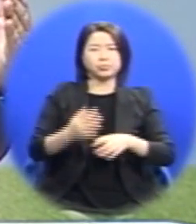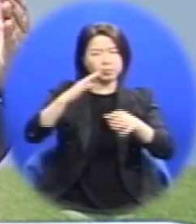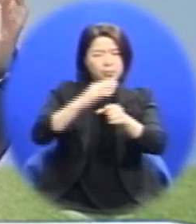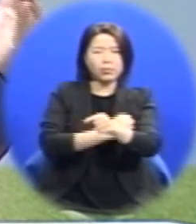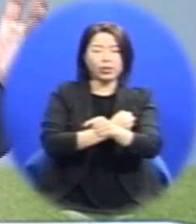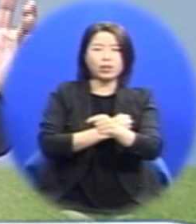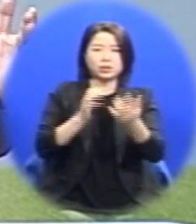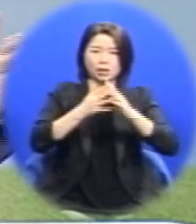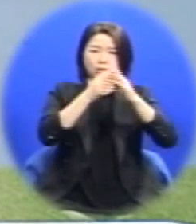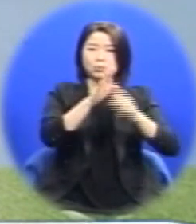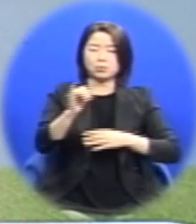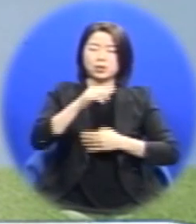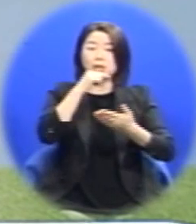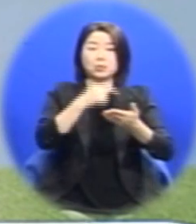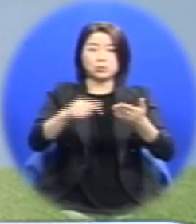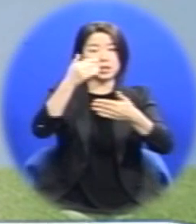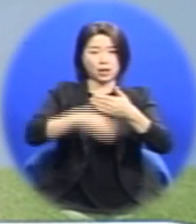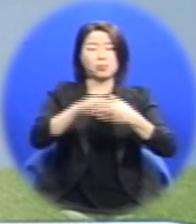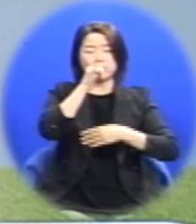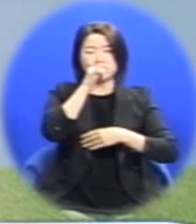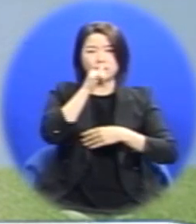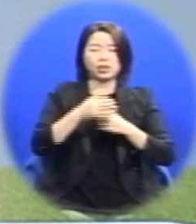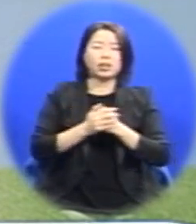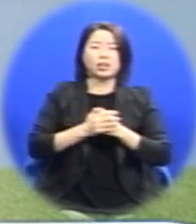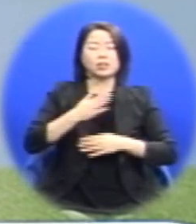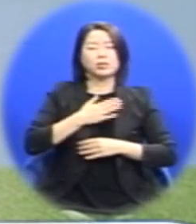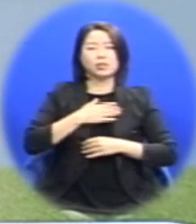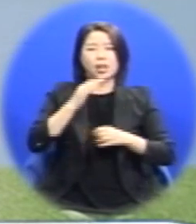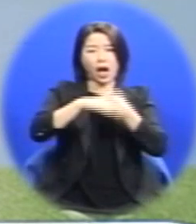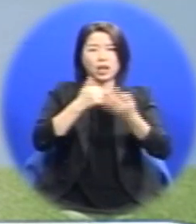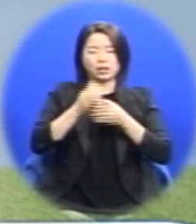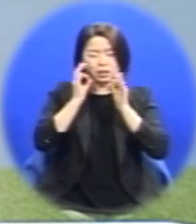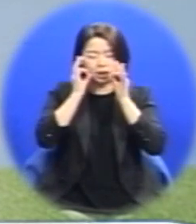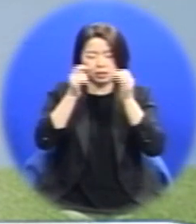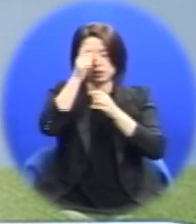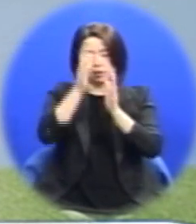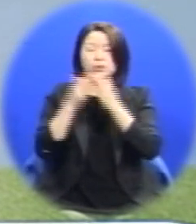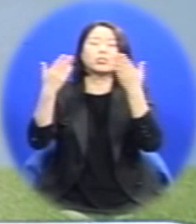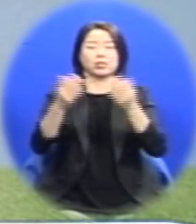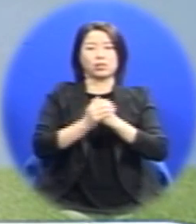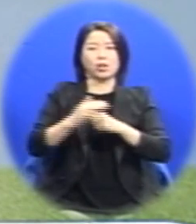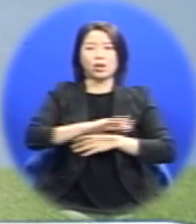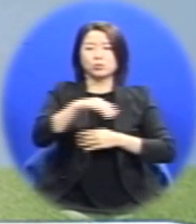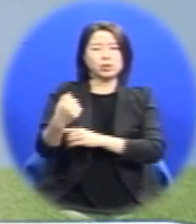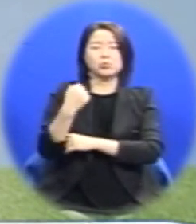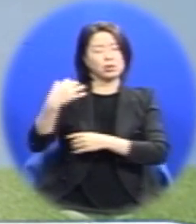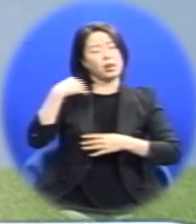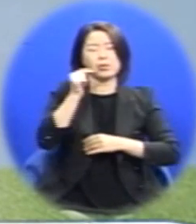엄청난 건축비 부채가 남았습니다. 저는 하나님께 간절히 기도했습니다. 하나님, 우리 힘으로는